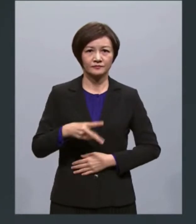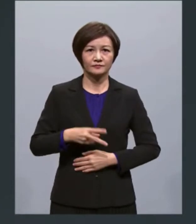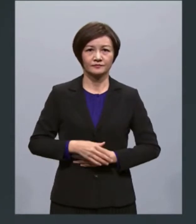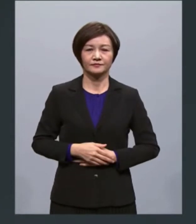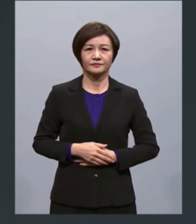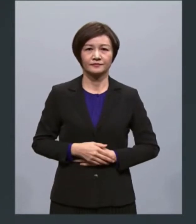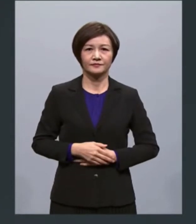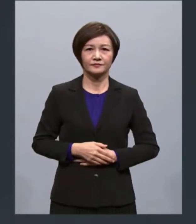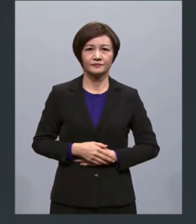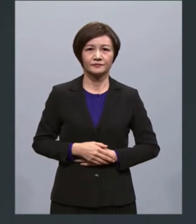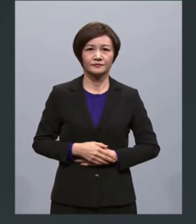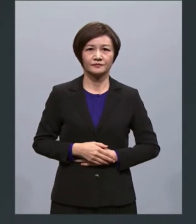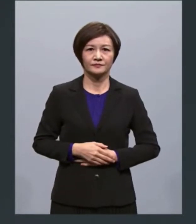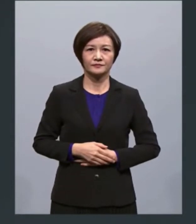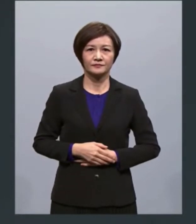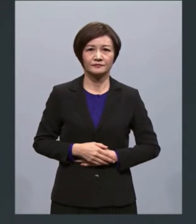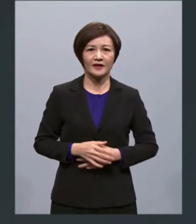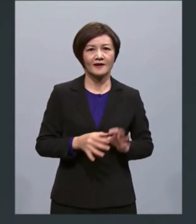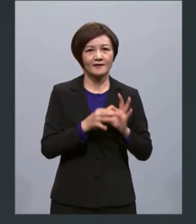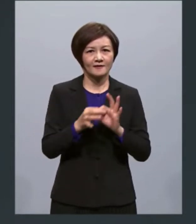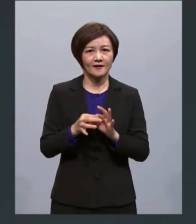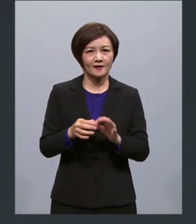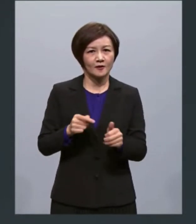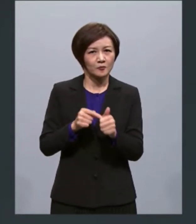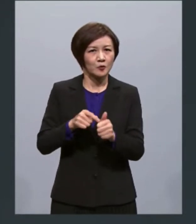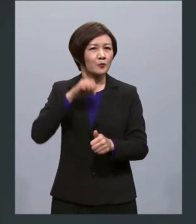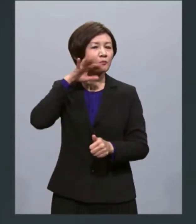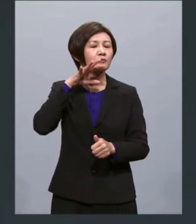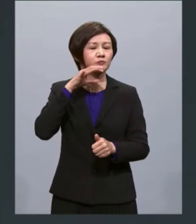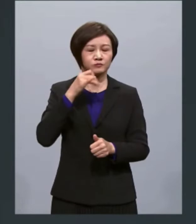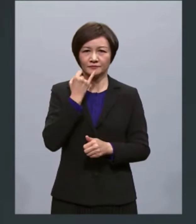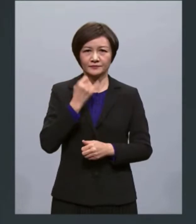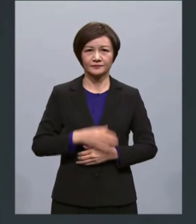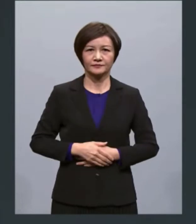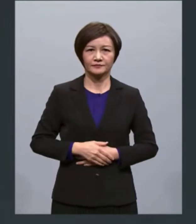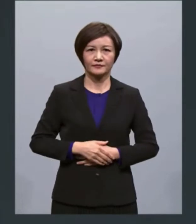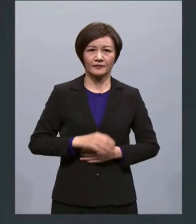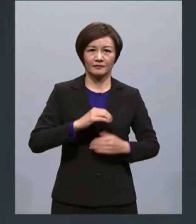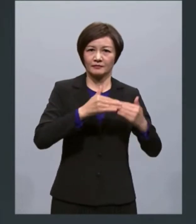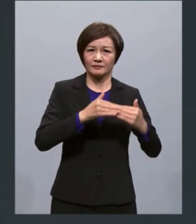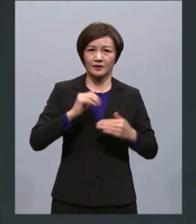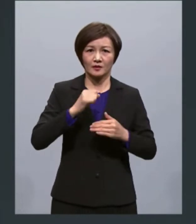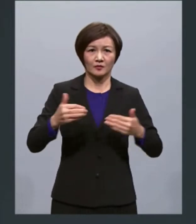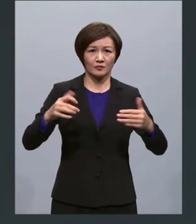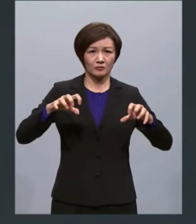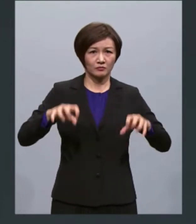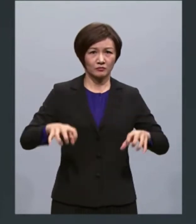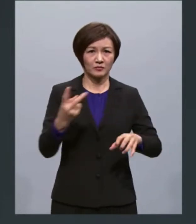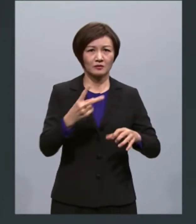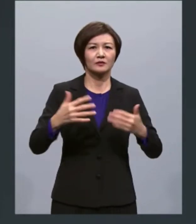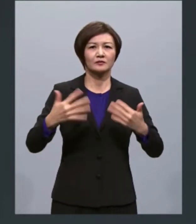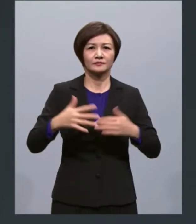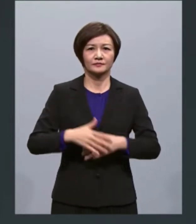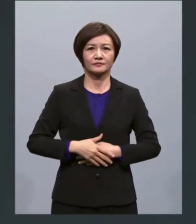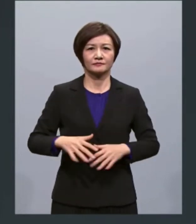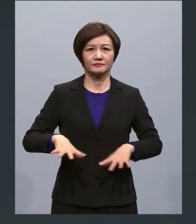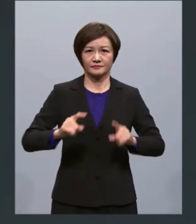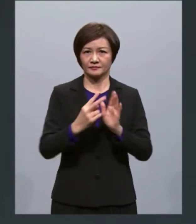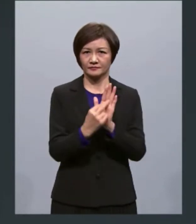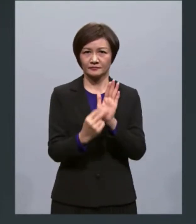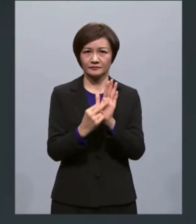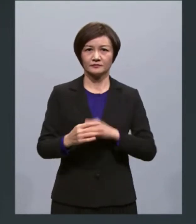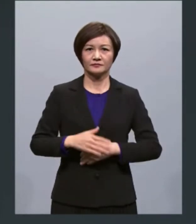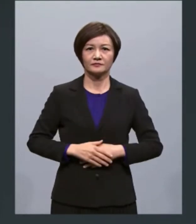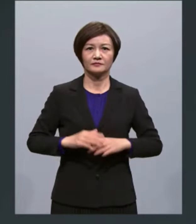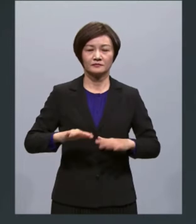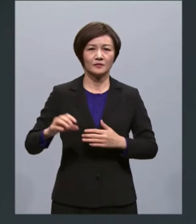是一种可以激起大家荣誉的。关于两岸问题，我先说一件事情。